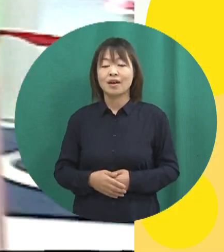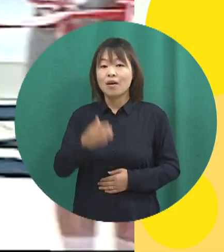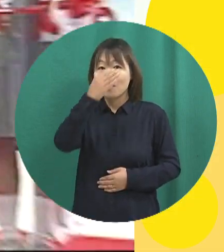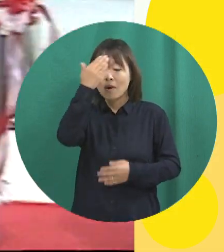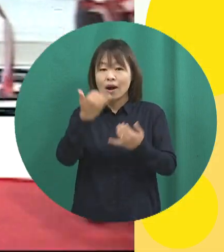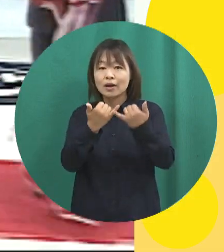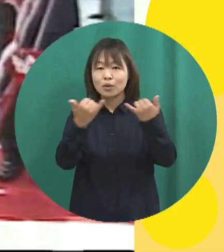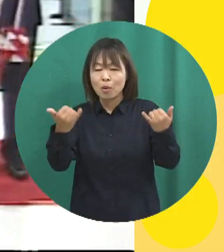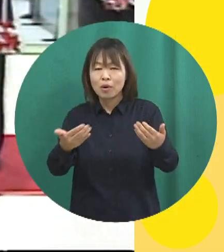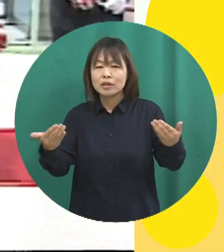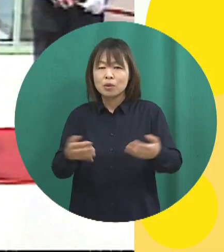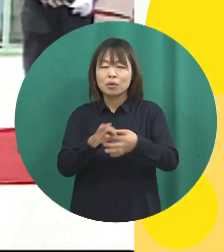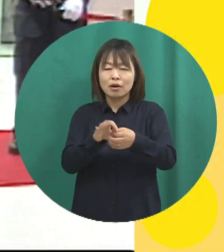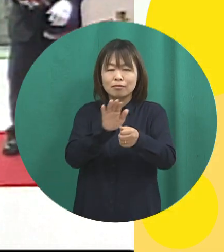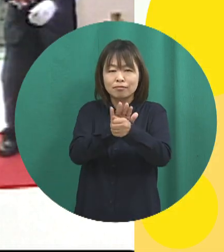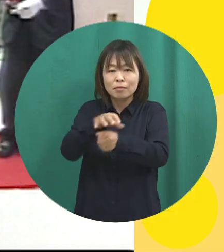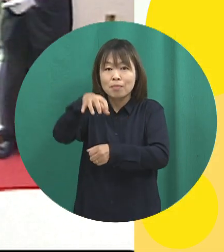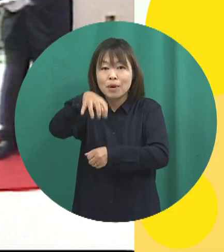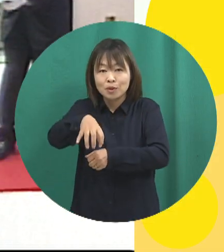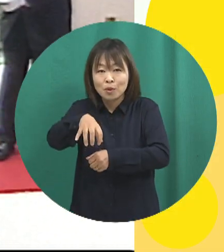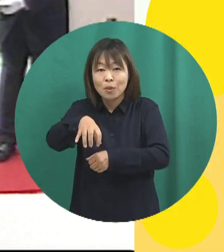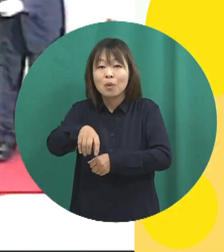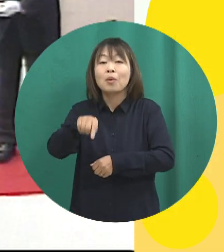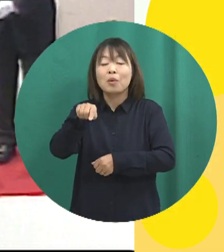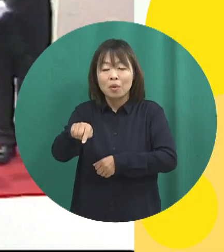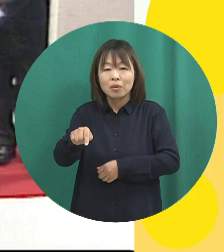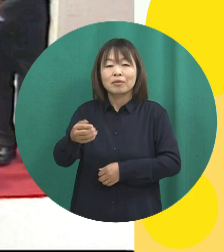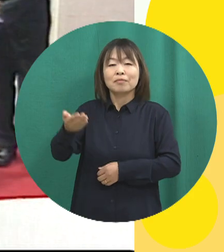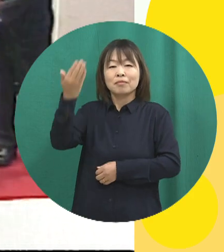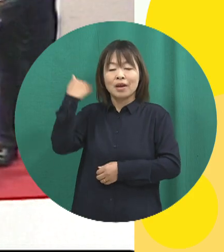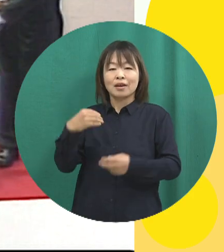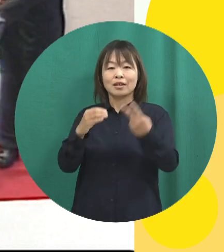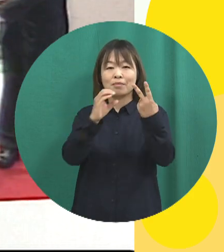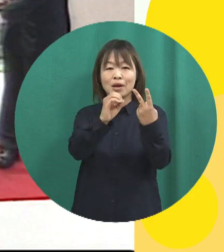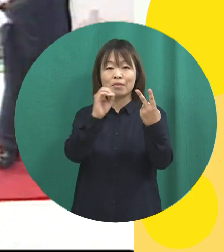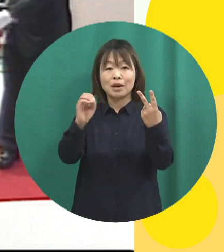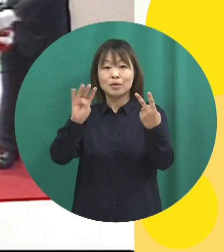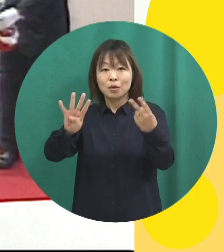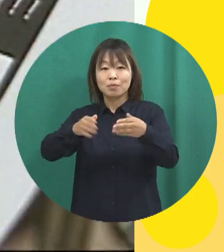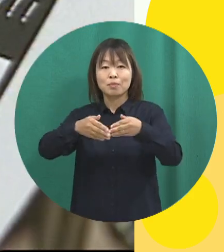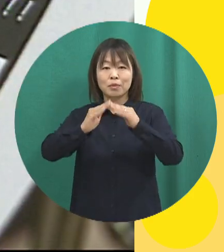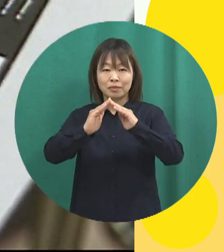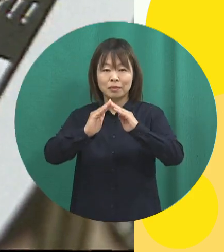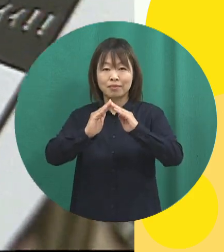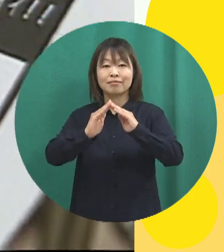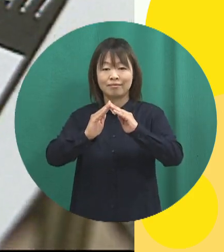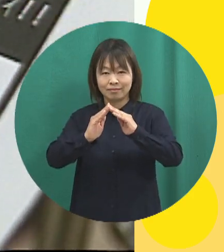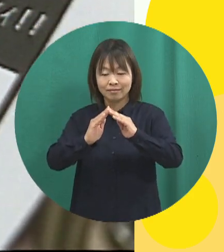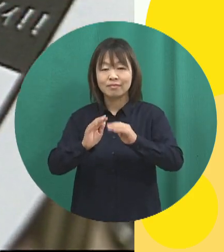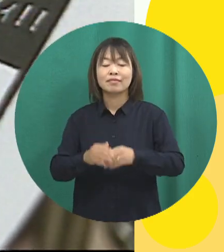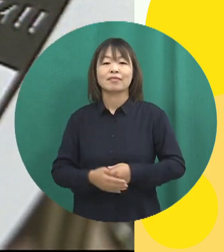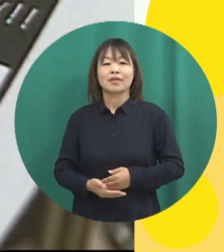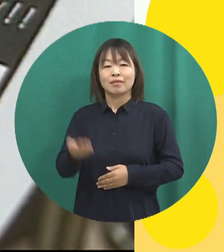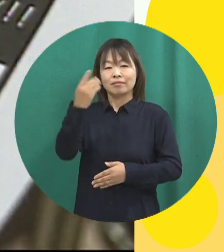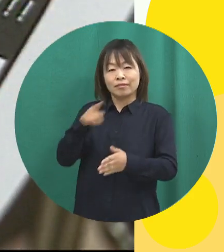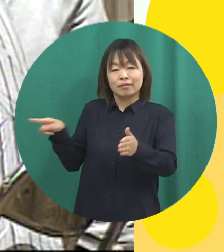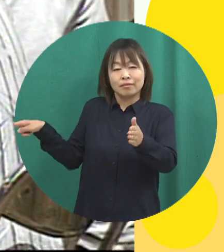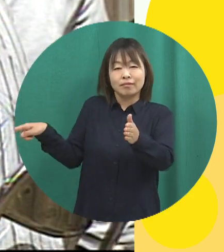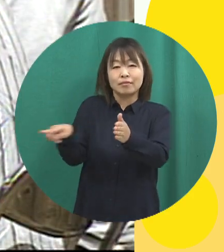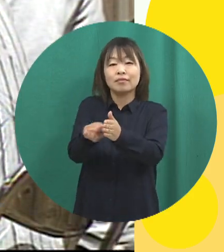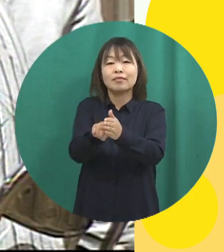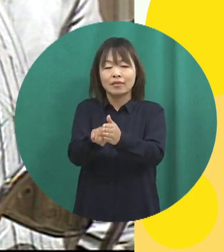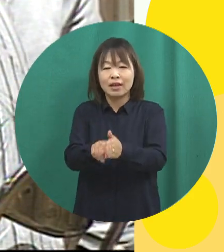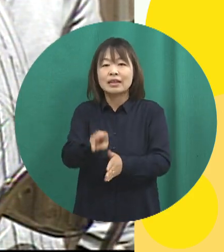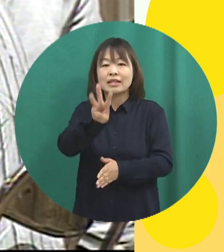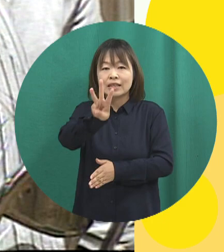の就職支援センタージョブカフェアイワークは2004年に開設。これまで3万人以